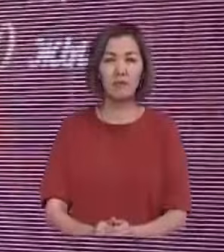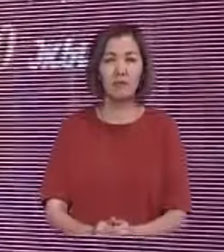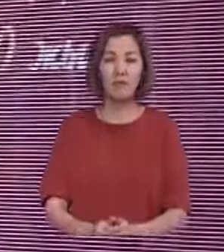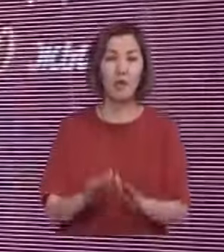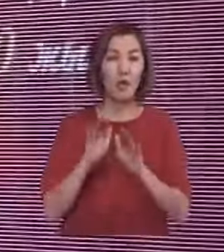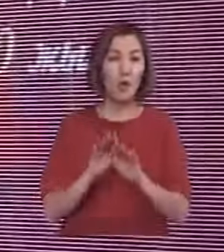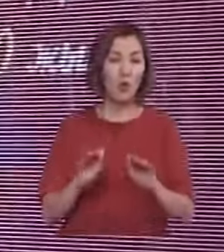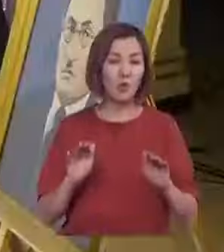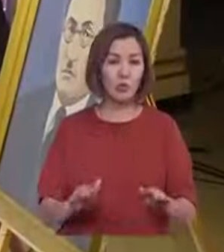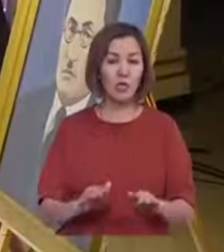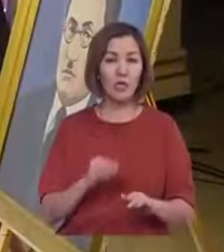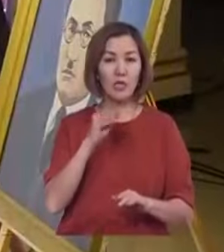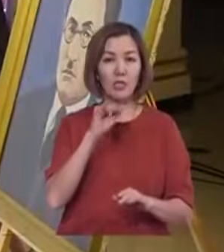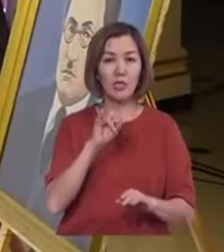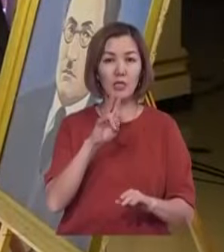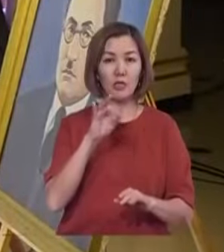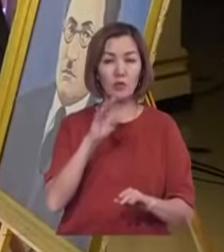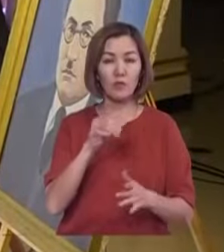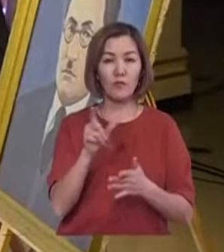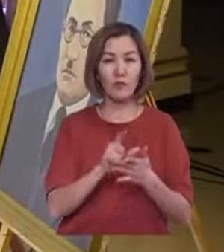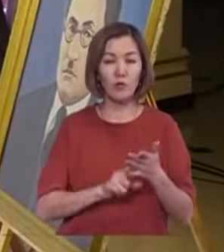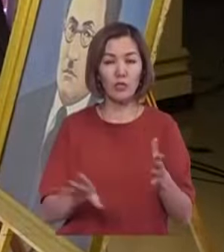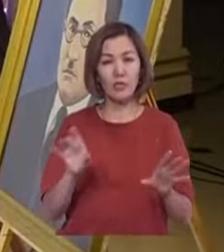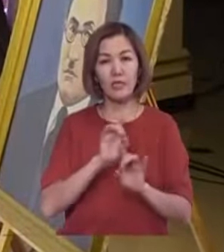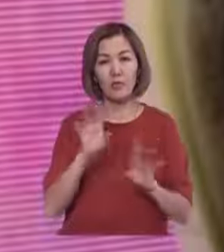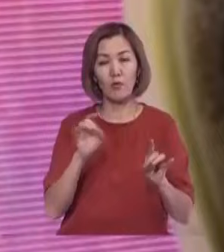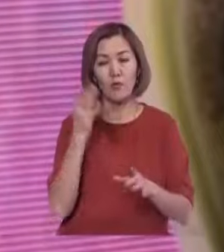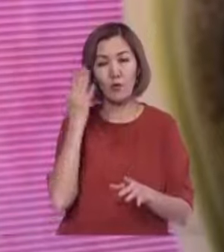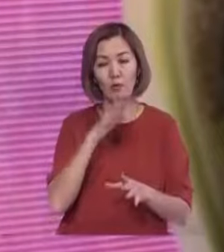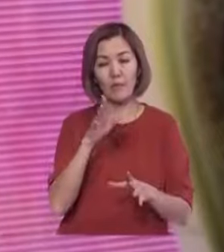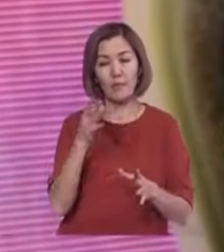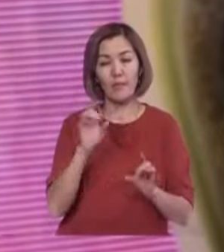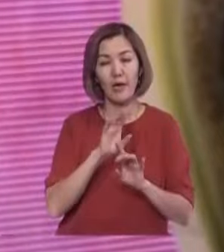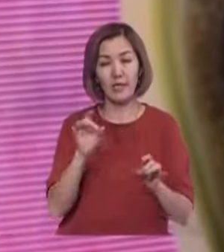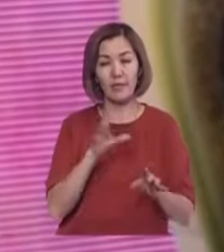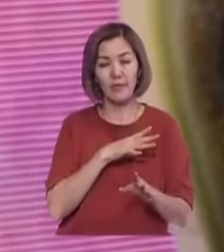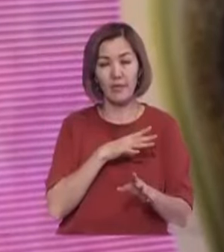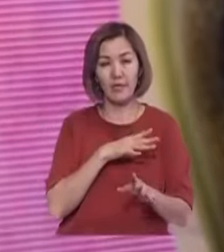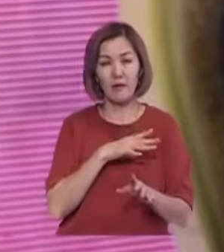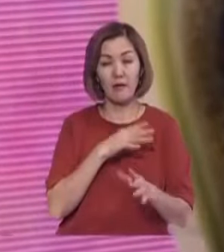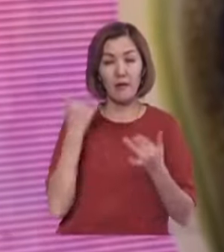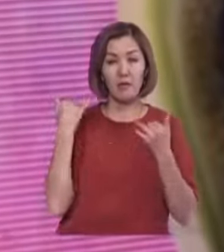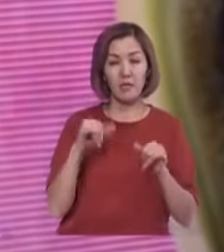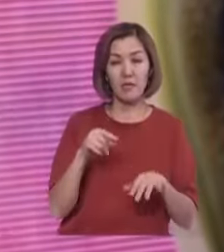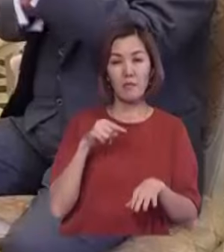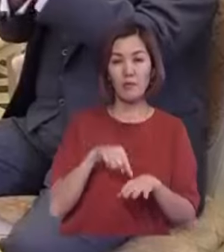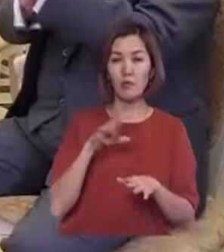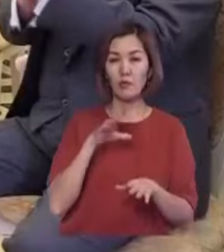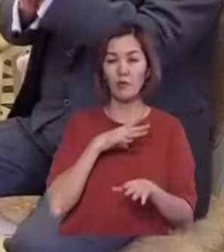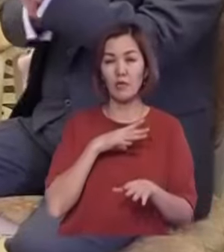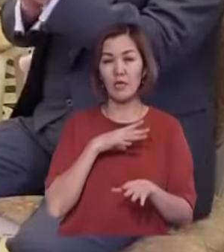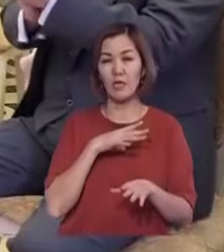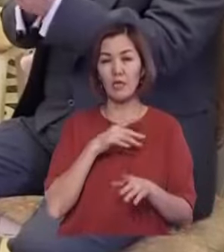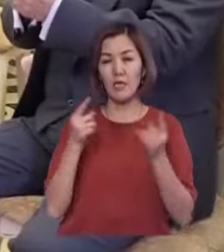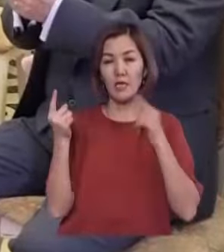Оқушылар Ілияс Жансүгіровтің өлеңдерін нақшына келтіріп, мәнерлеп оқыды. Тыңдарман көңілін керемет күйге бөледі. Ақиық ақын